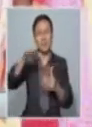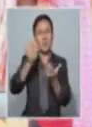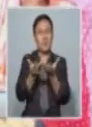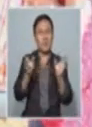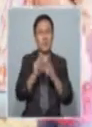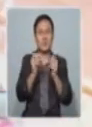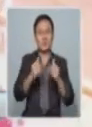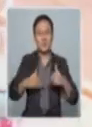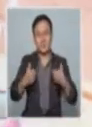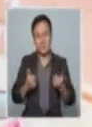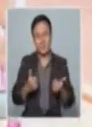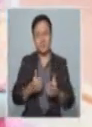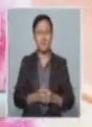โ